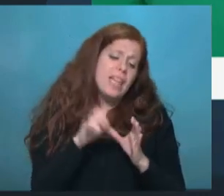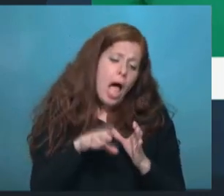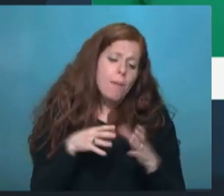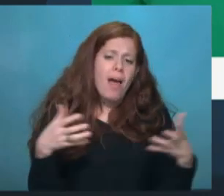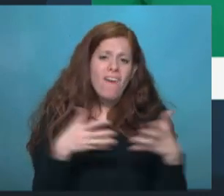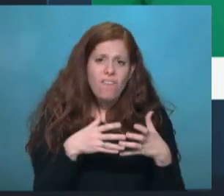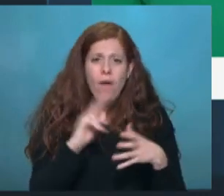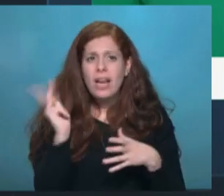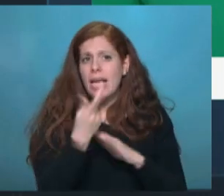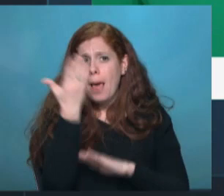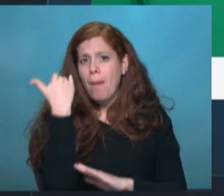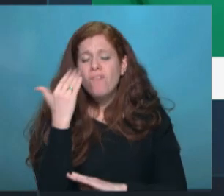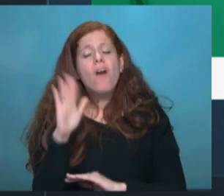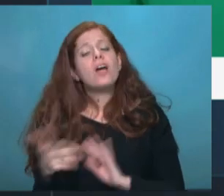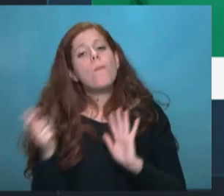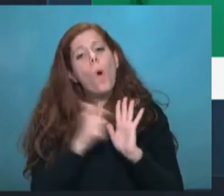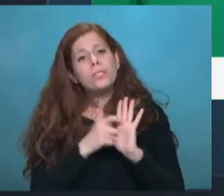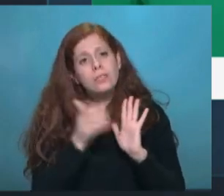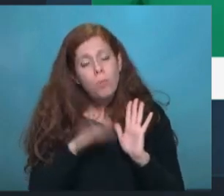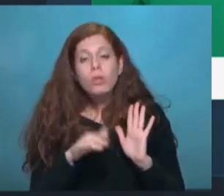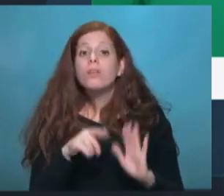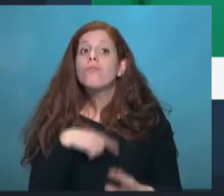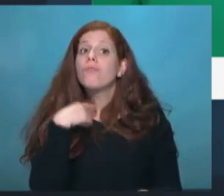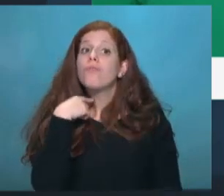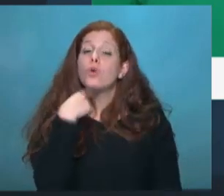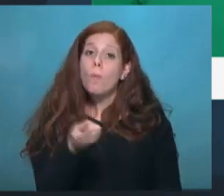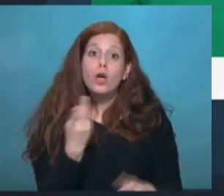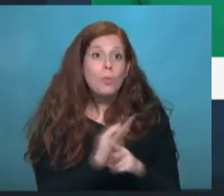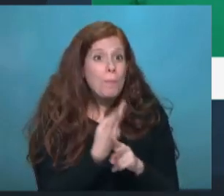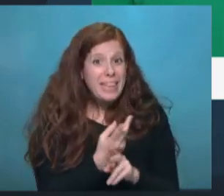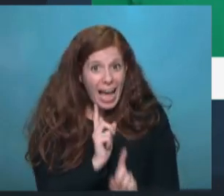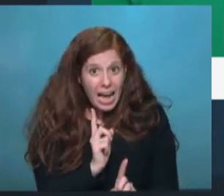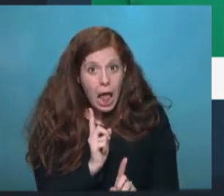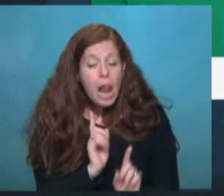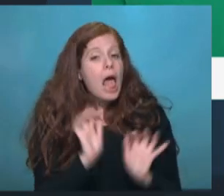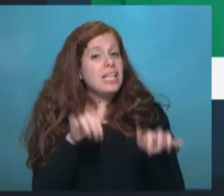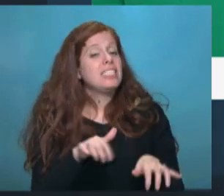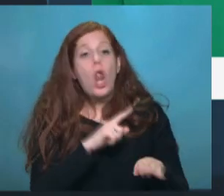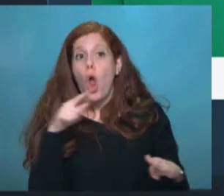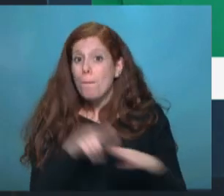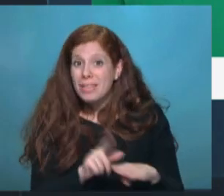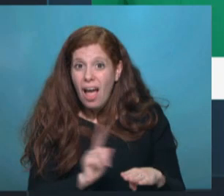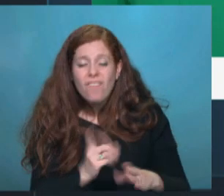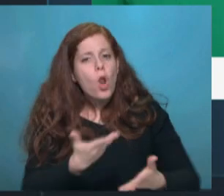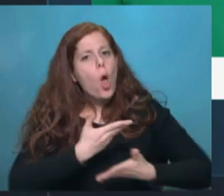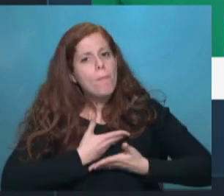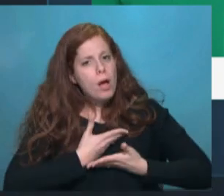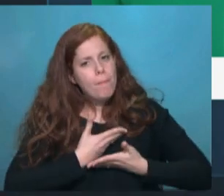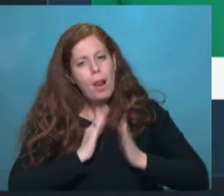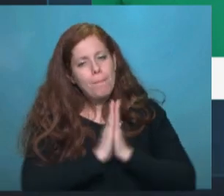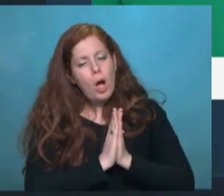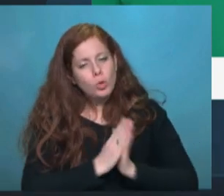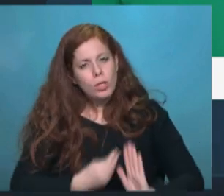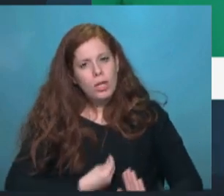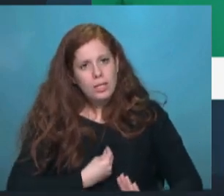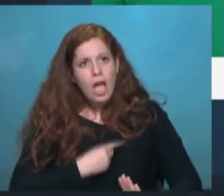גם נסיבות נוספות, ונאמר שבדרך כלל הנשיא לא מתערב ולא מקבל בקשות חנינה, שהן נוגעות